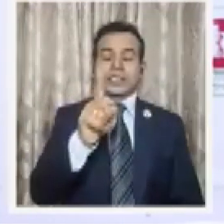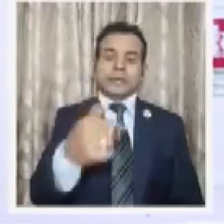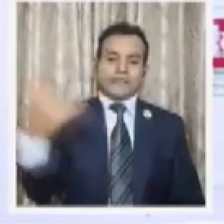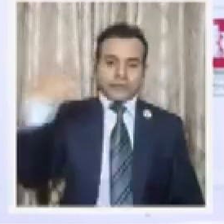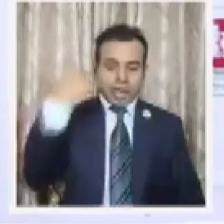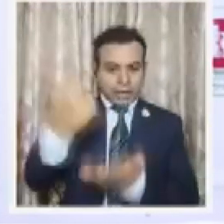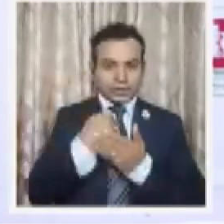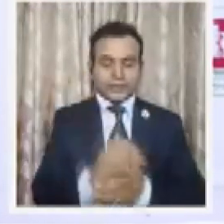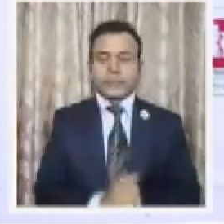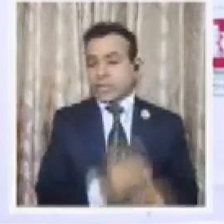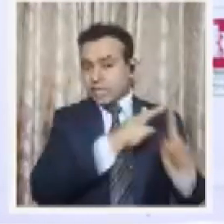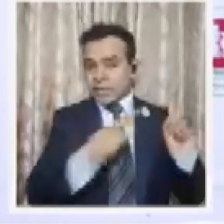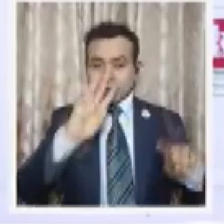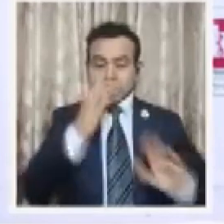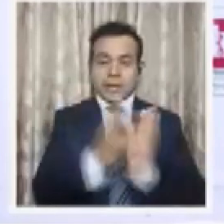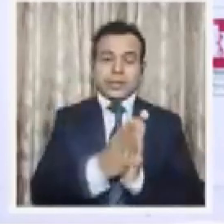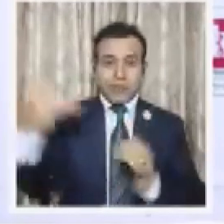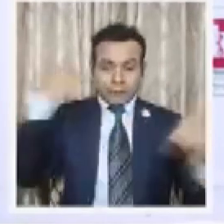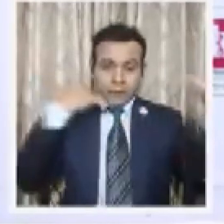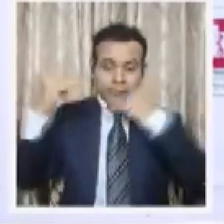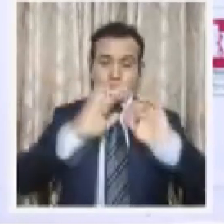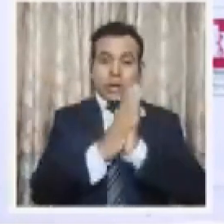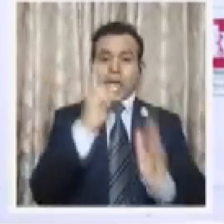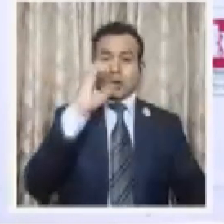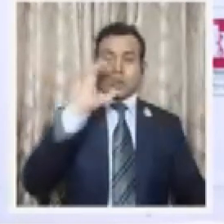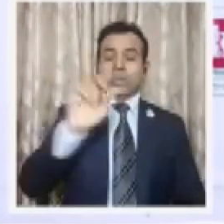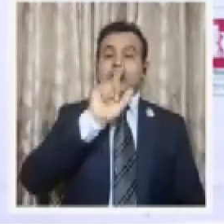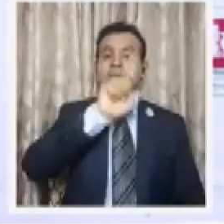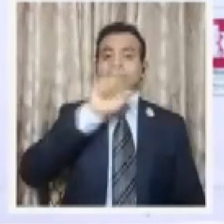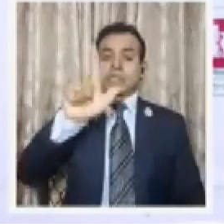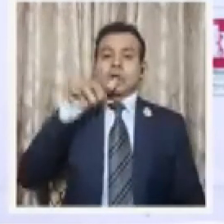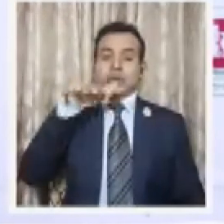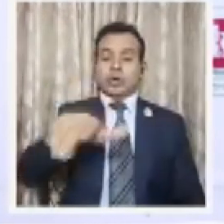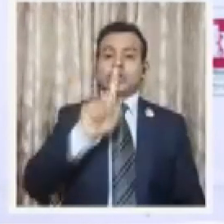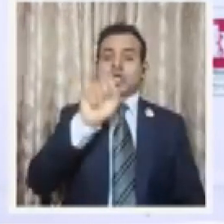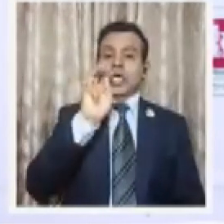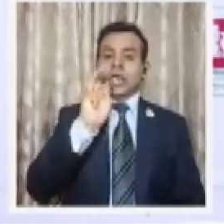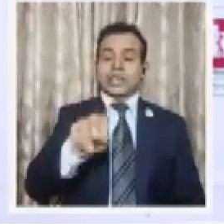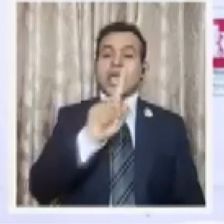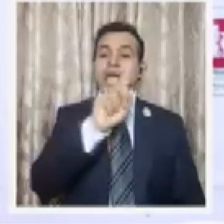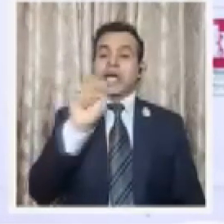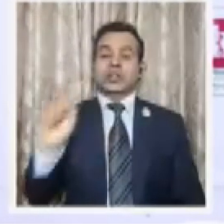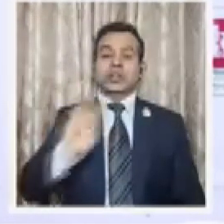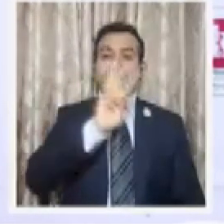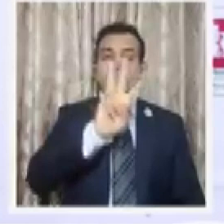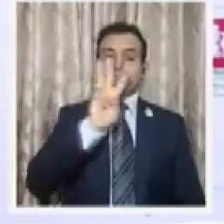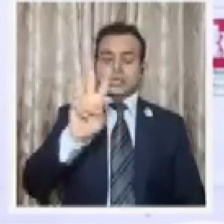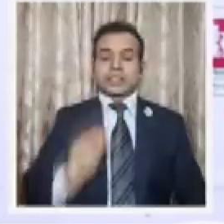সেখানে 601 ফোন কল গ্রহণ করা হয়েছে এবং এ পর্যন্ত ফোন কল গ্রহণ করা হয়েছে